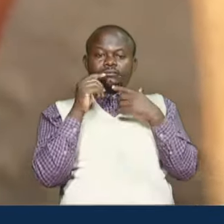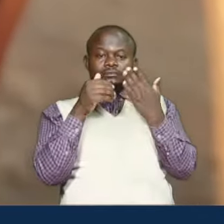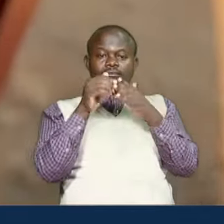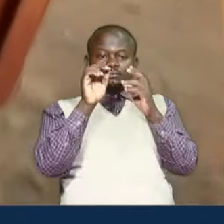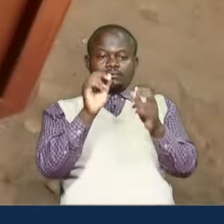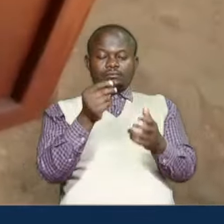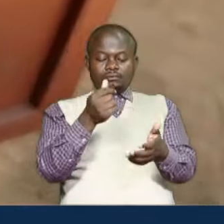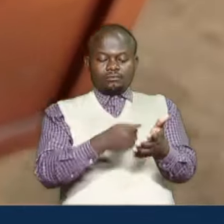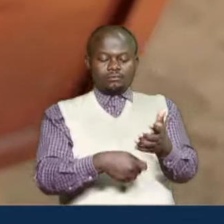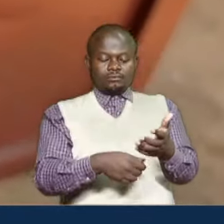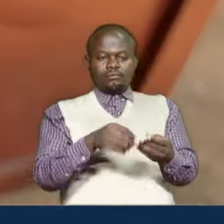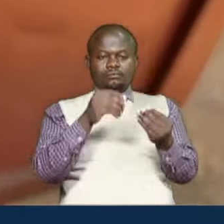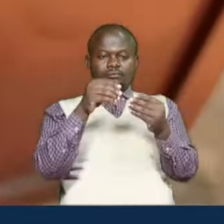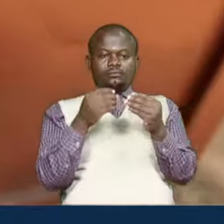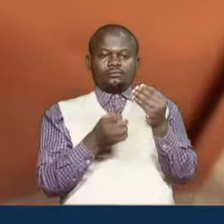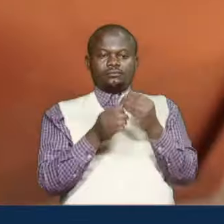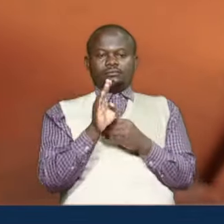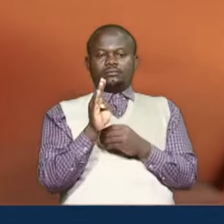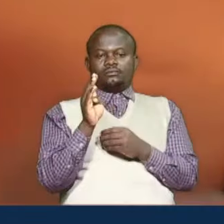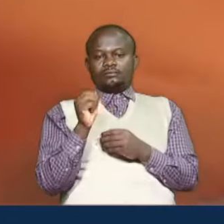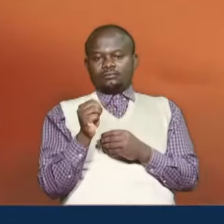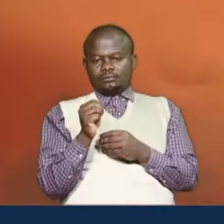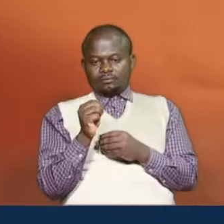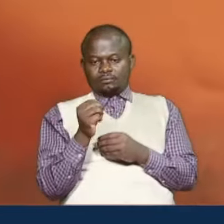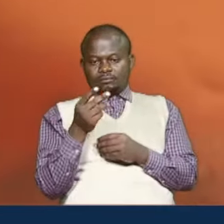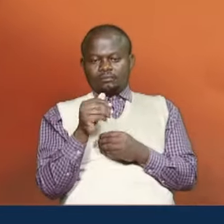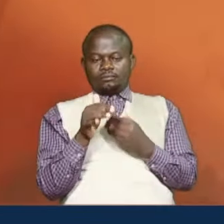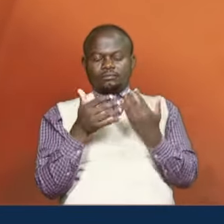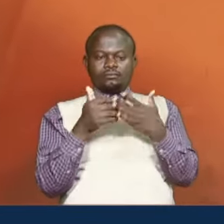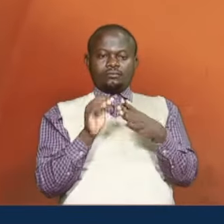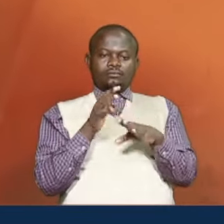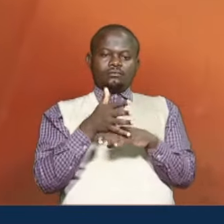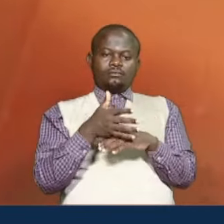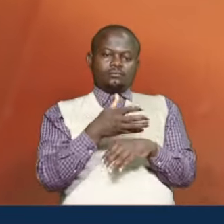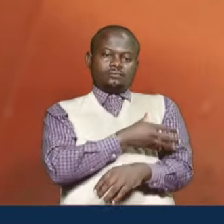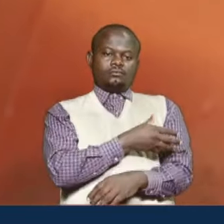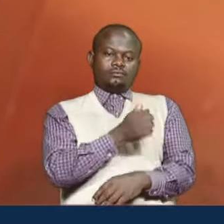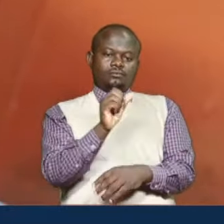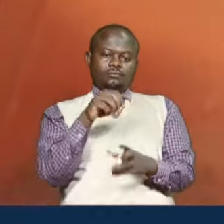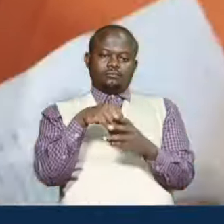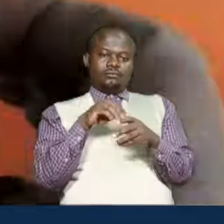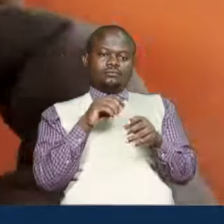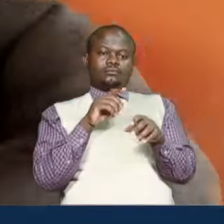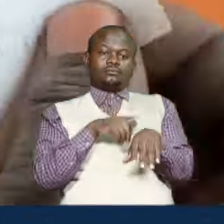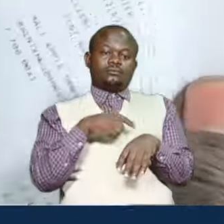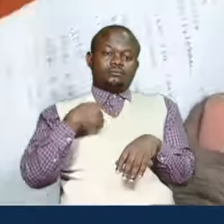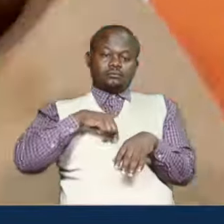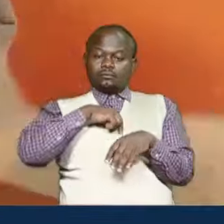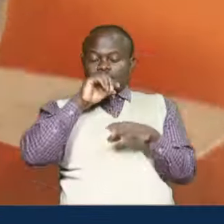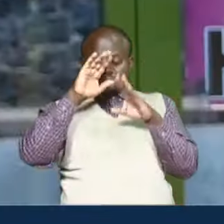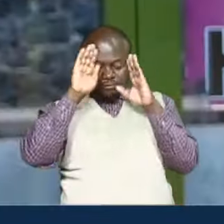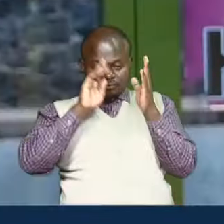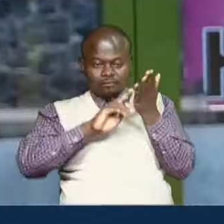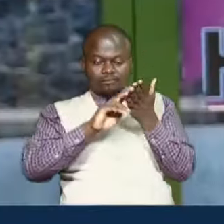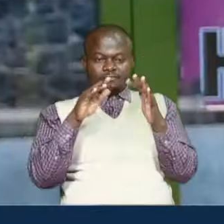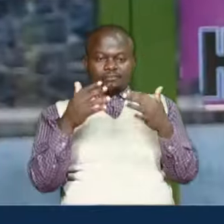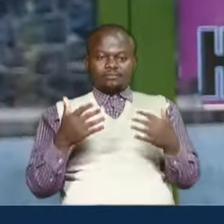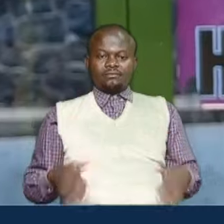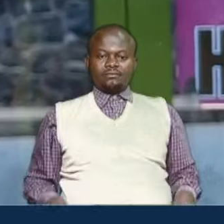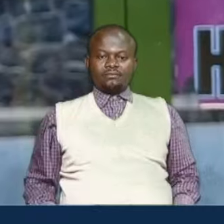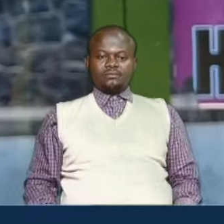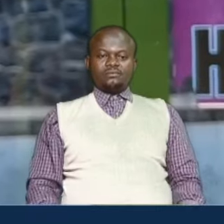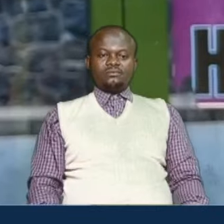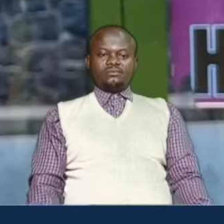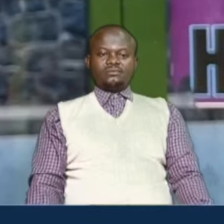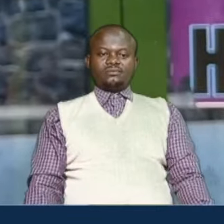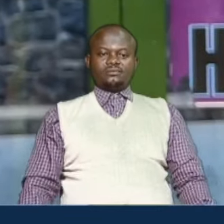bacibwa mu gihe batatanze inyemezabuguzi za IBM amaze kurenga ubushobozi bwabo, mu gihe bo ngo batanasobanukiwe uburyo ikoreshwa. Muri iyo gahunda